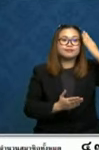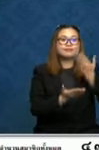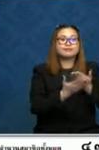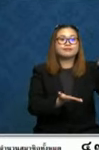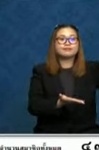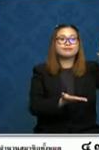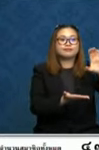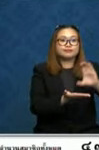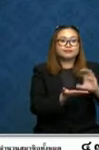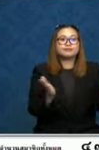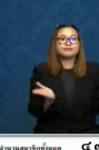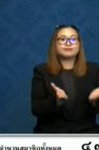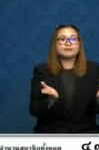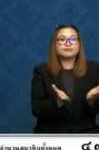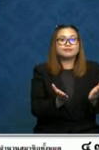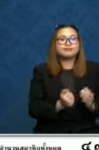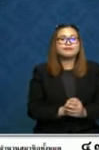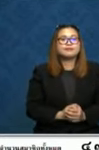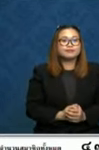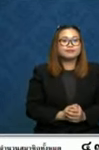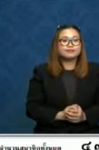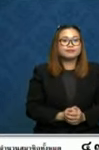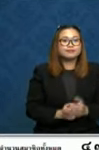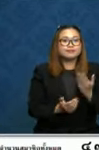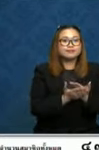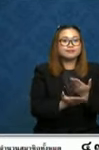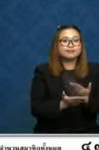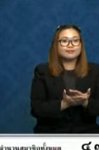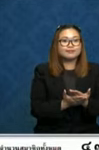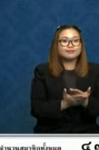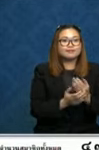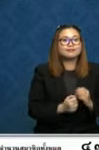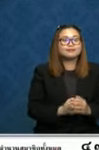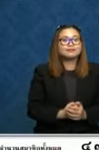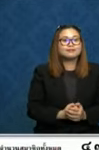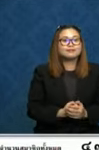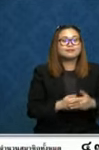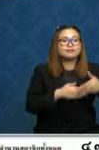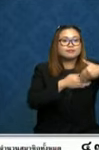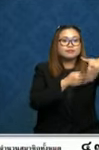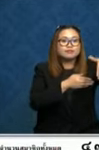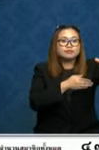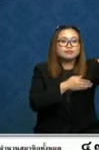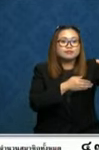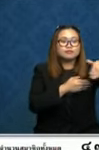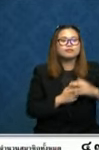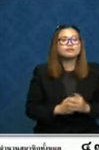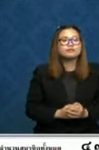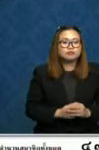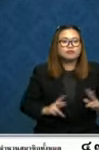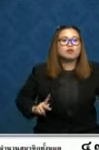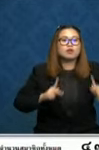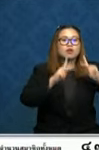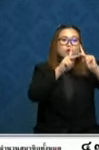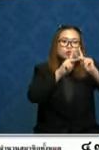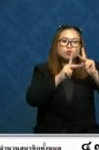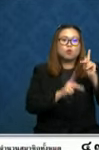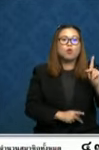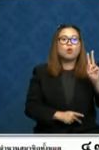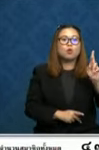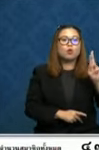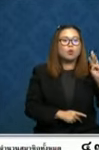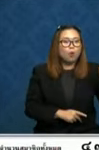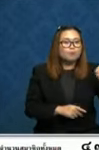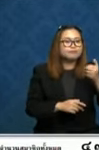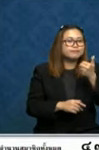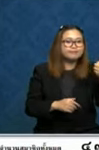เงินนอกงบประมาณนะครับเป็นเงินนอกงบประมาณที่จริงๆเนี่ยกระทรวงทบวงกรมอื่นก็มีแต่ว่ากองทัพเนี่ยพิเศษกว่